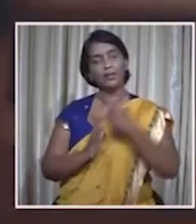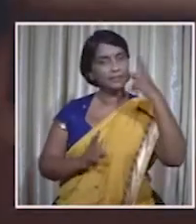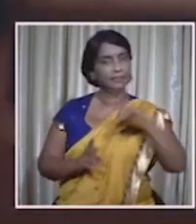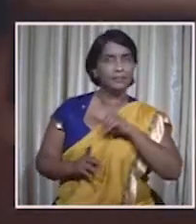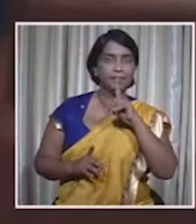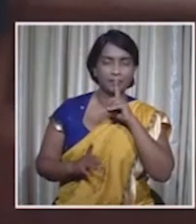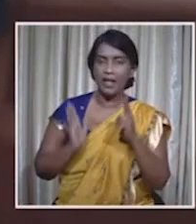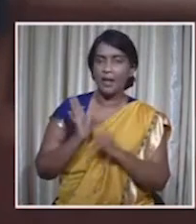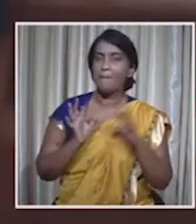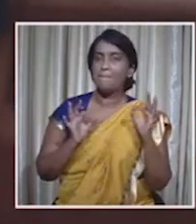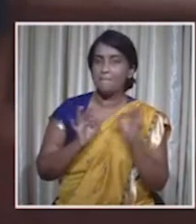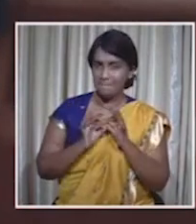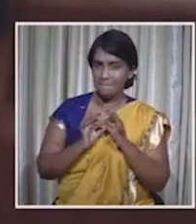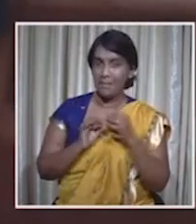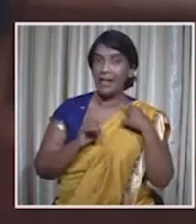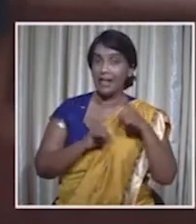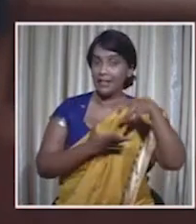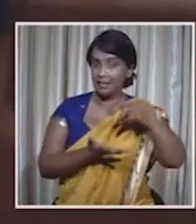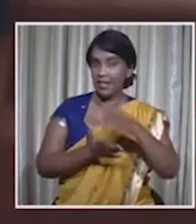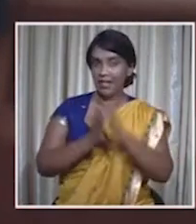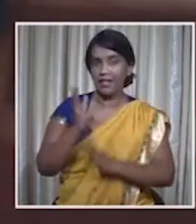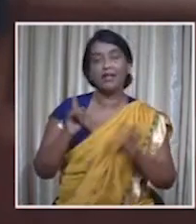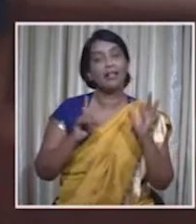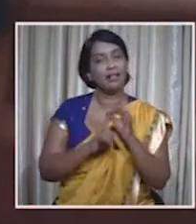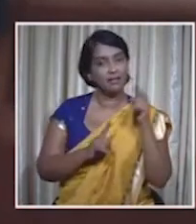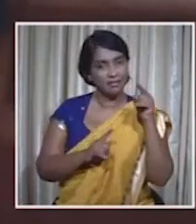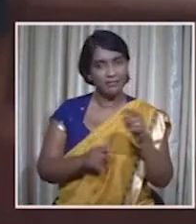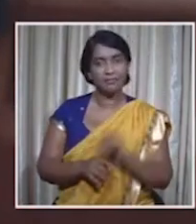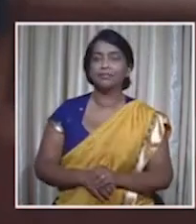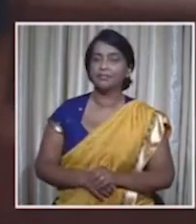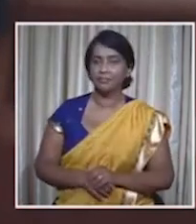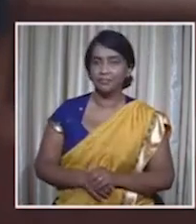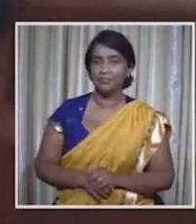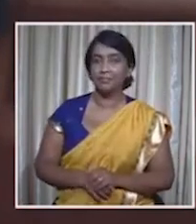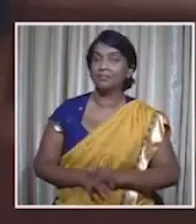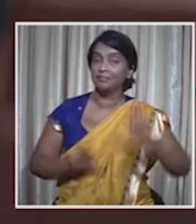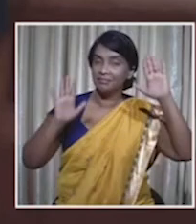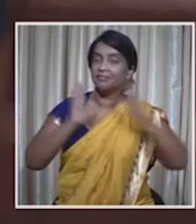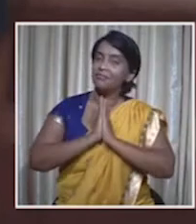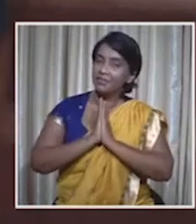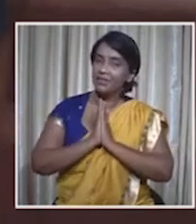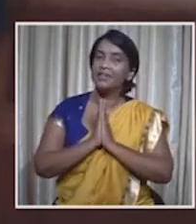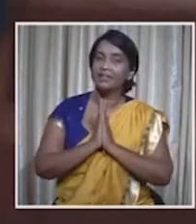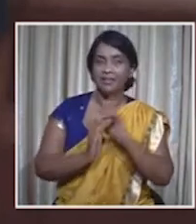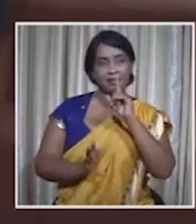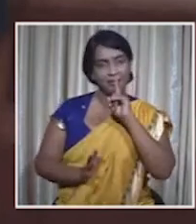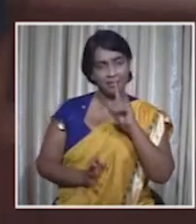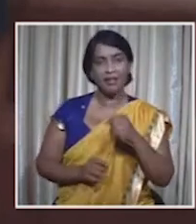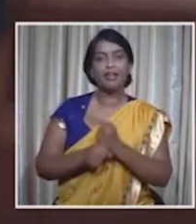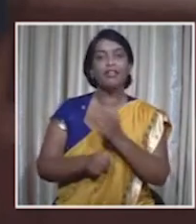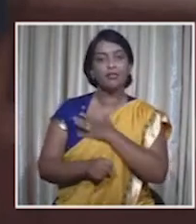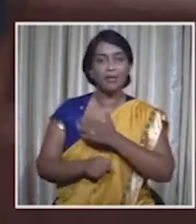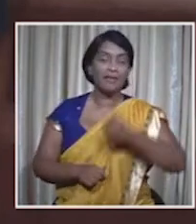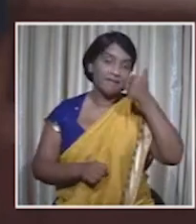නලින් බණ්ඩාර අපේ දිස්ත්‍රික්කයේ මන්ත්‍රීතුමා, එතුමා අත් දෙකම උස්සලා වැඳලා කියනවා කිව්වා ගෝඨාභය රාජපක්ෂ